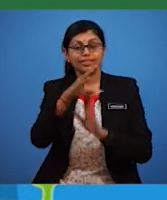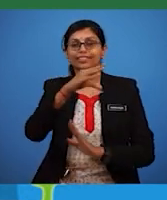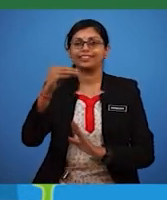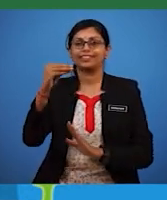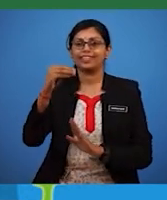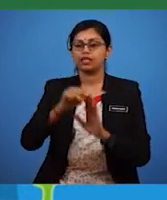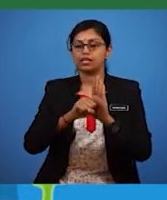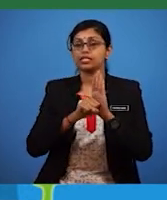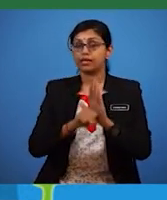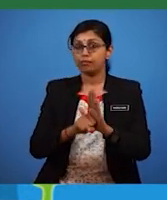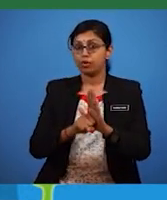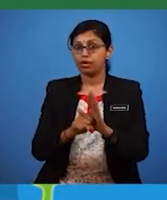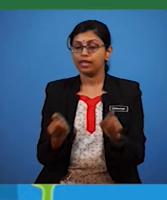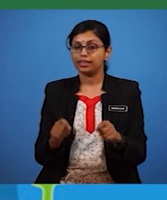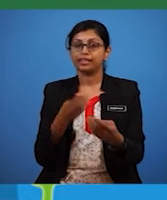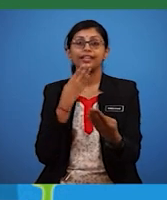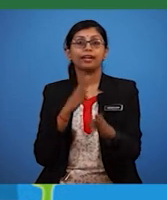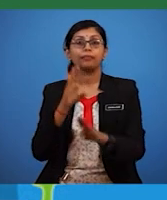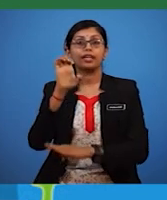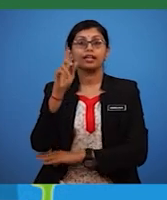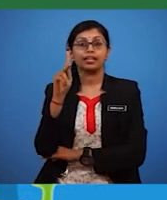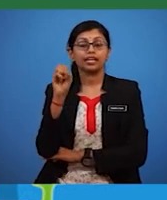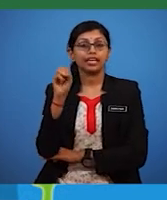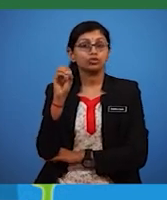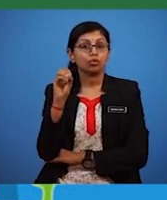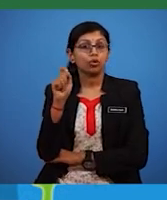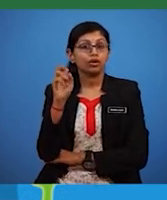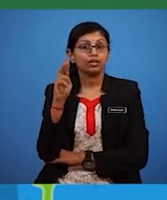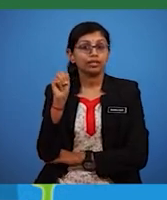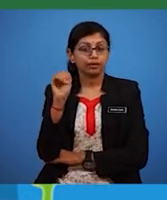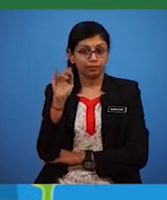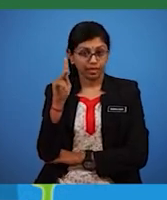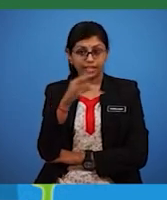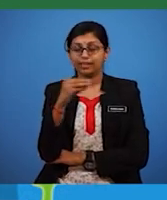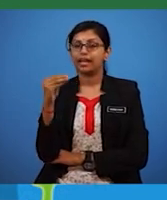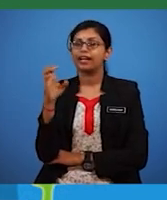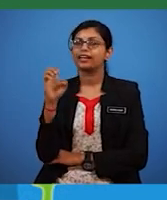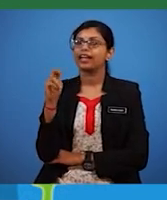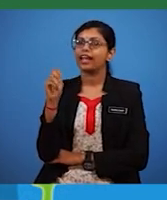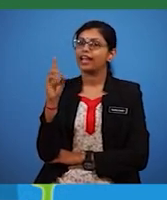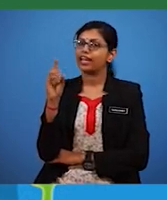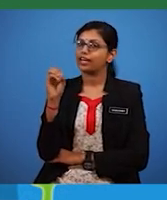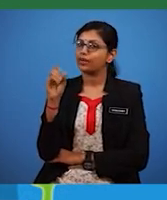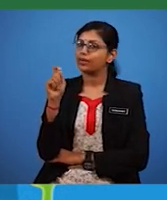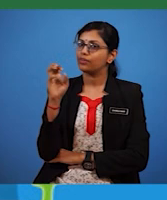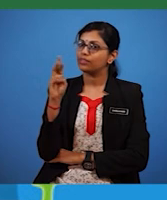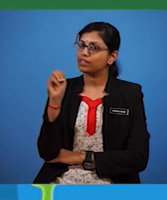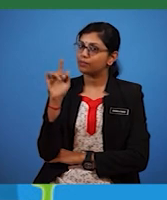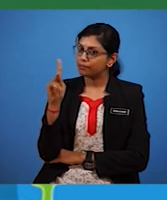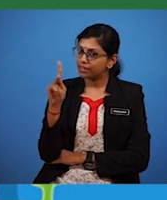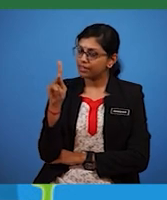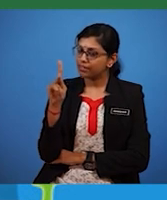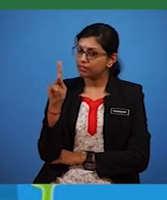simbol bagi tindak balas eksotermik dan endotermik? Bagus kerana masih